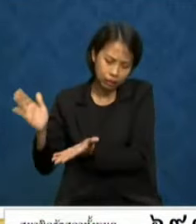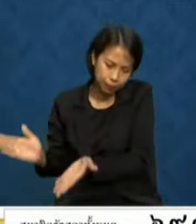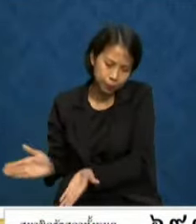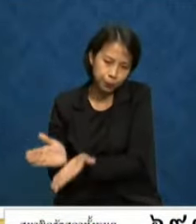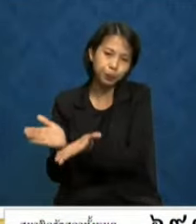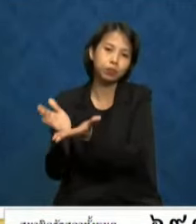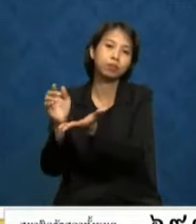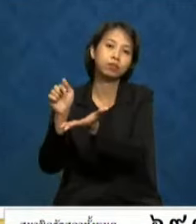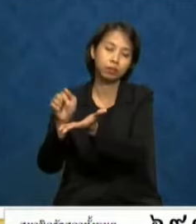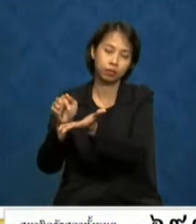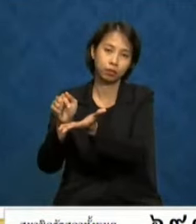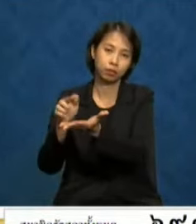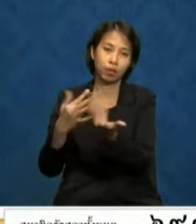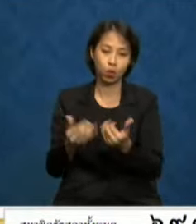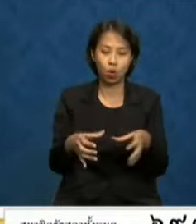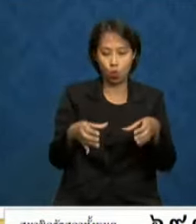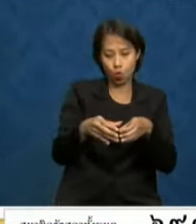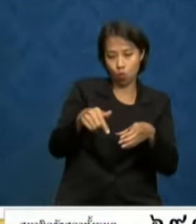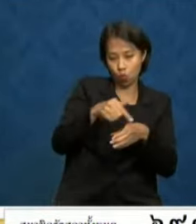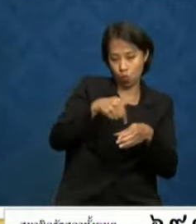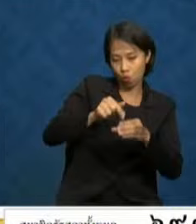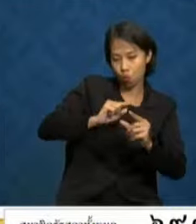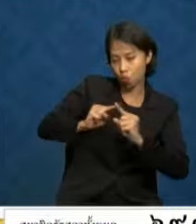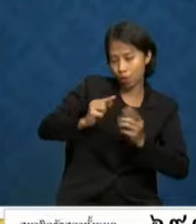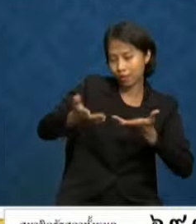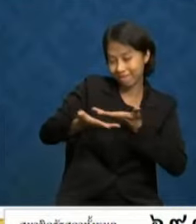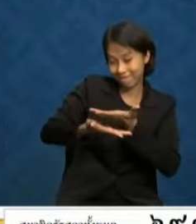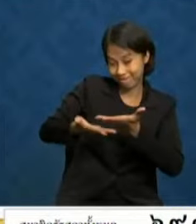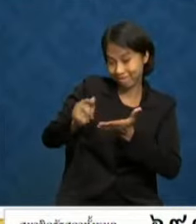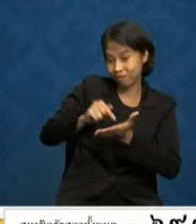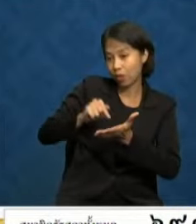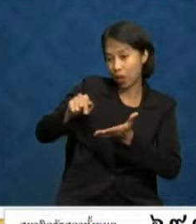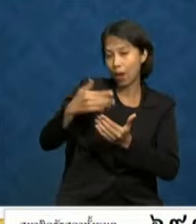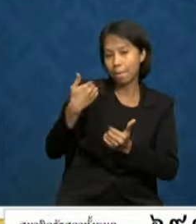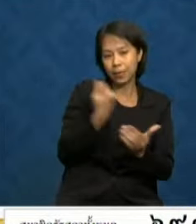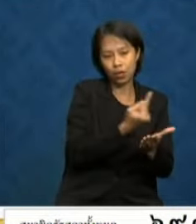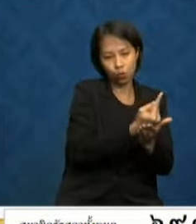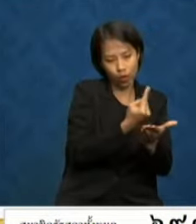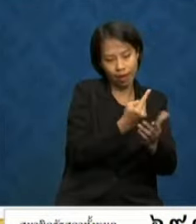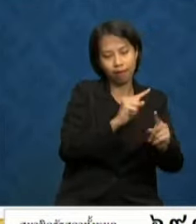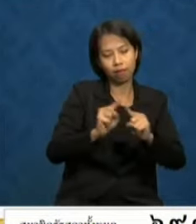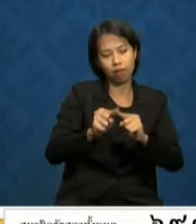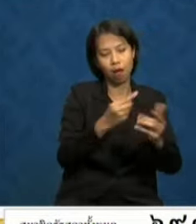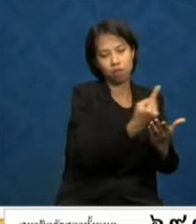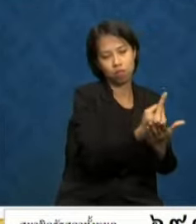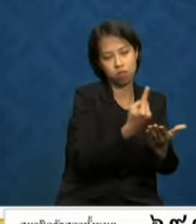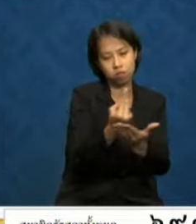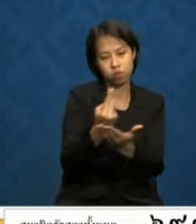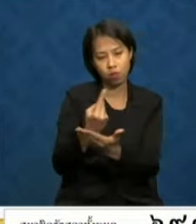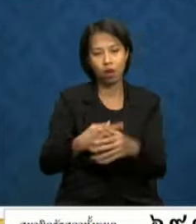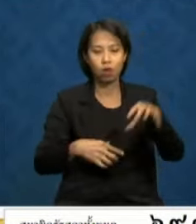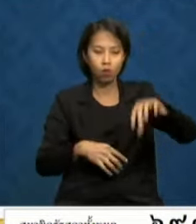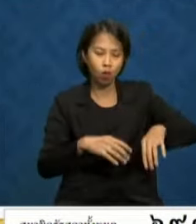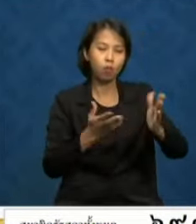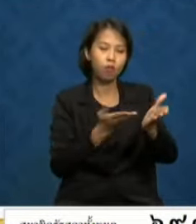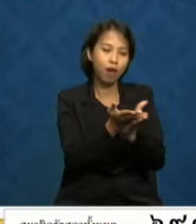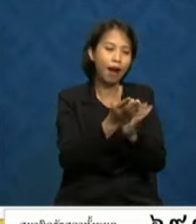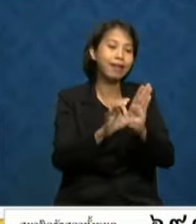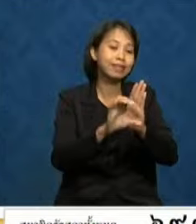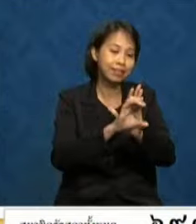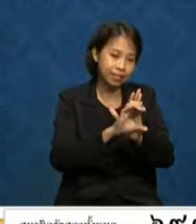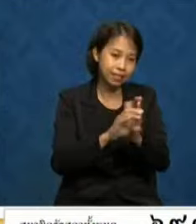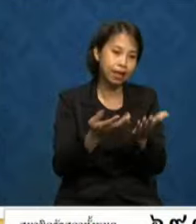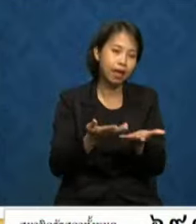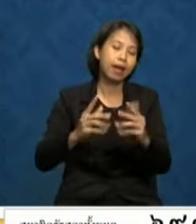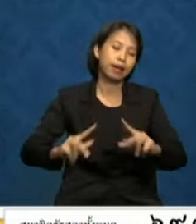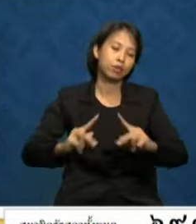ะทางคณะเจรจาเนี่ยก็ประกอบไปด้วยทั้งทางผู้แทนจากหลายหน่วยงานที่เกี่ยวข้องนะครับทั้งกรมทรัพย์สินทางปัญญานะครับก